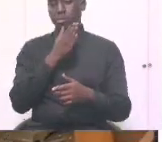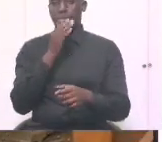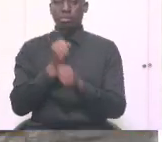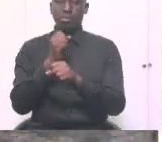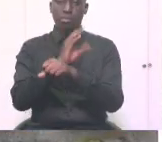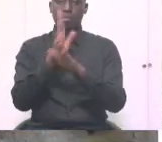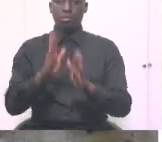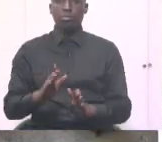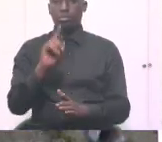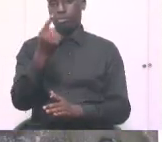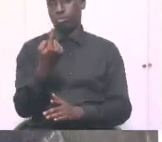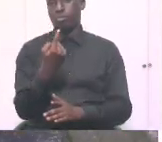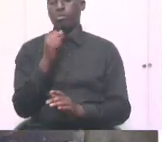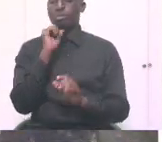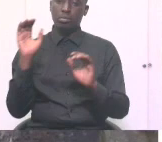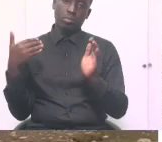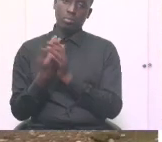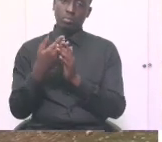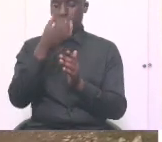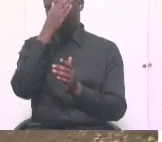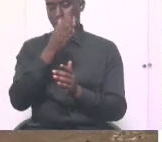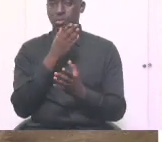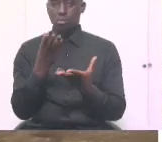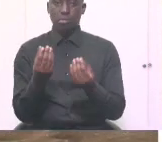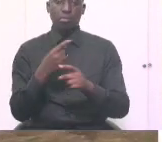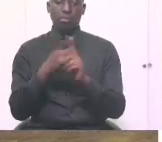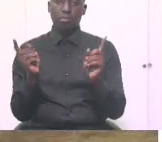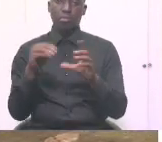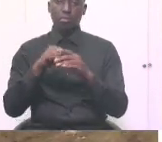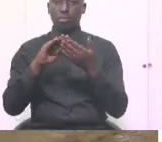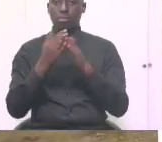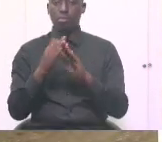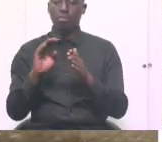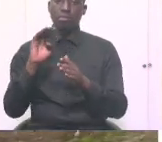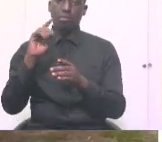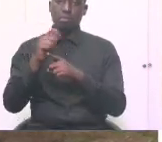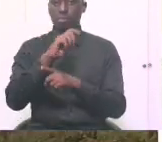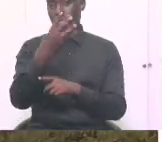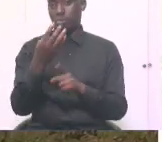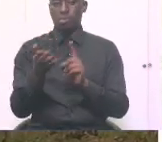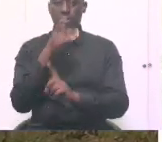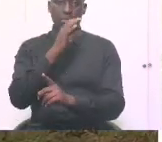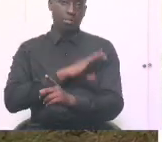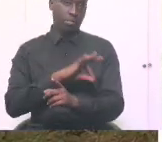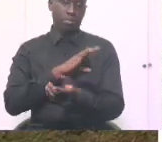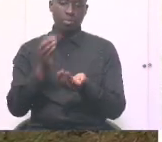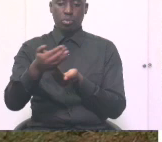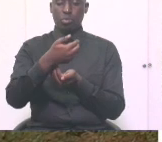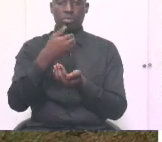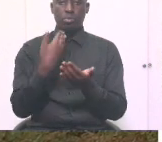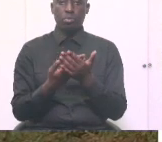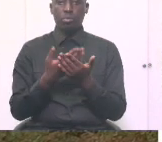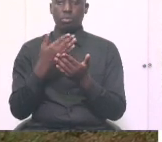n'umujyanama umwe ngo byatuma agatagera kuri buri mubyeyi mu buryo bworoshye ariko kuba mu mudugudu harahuguye bane byitezweho umusaruro imbogamizi zabagamo